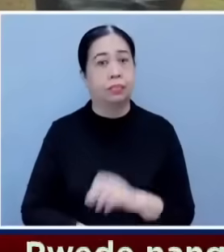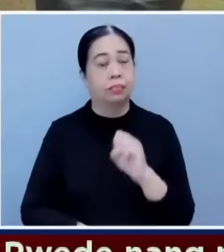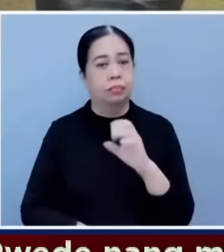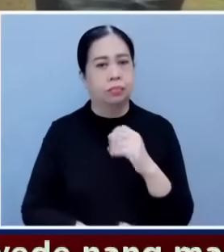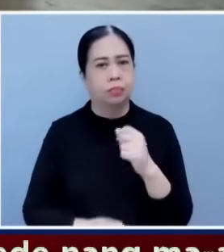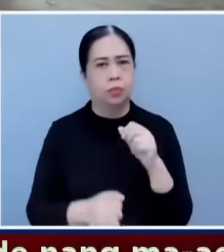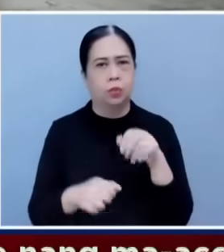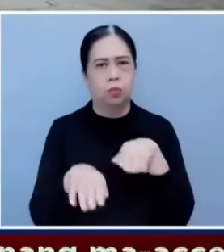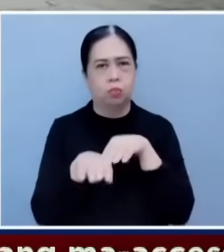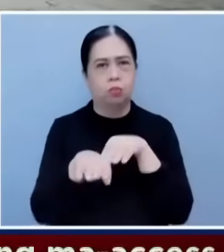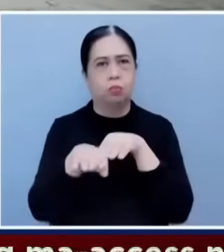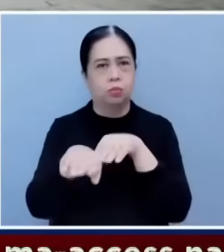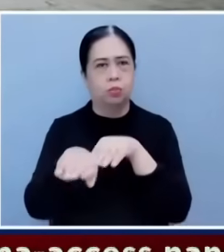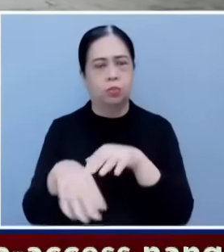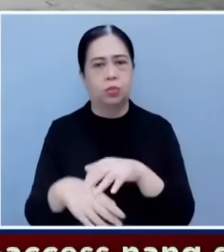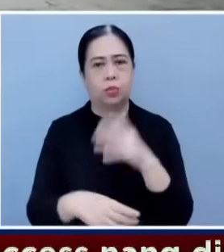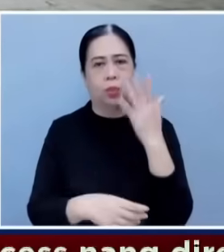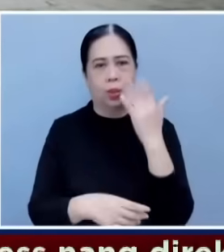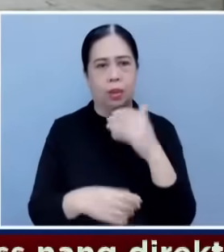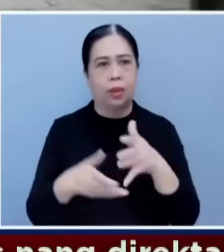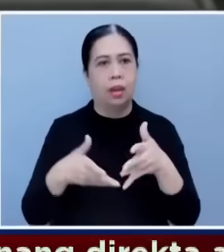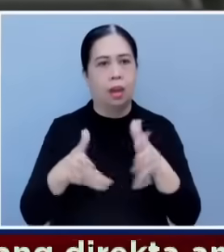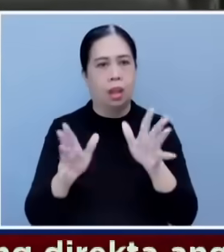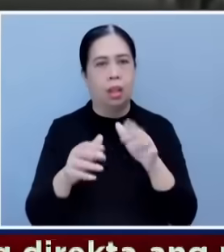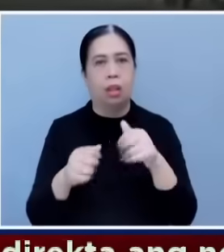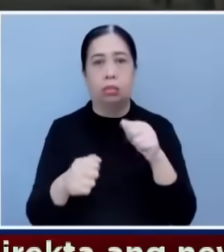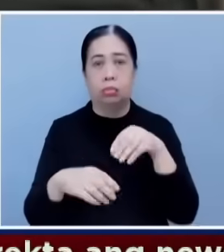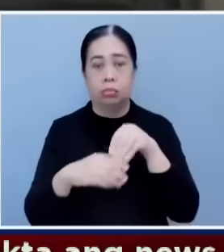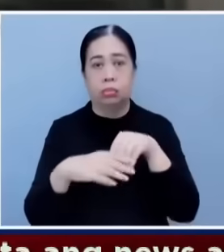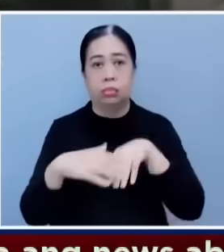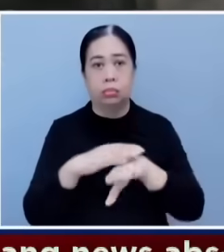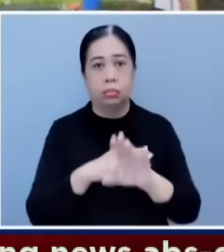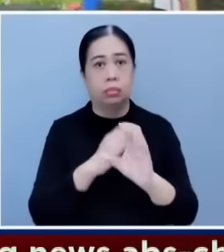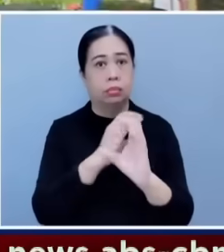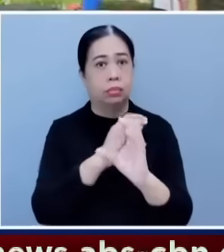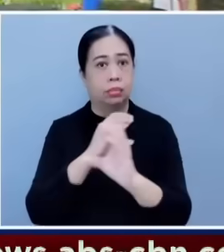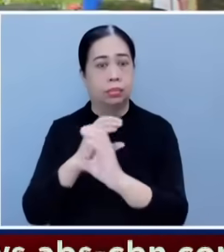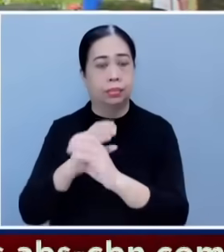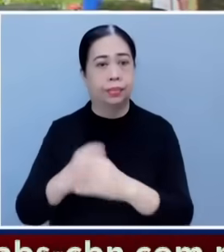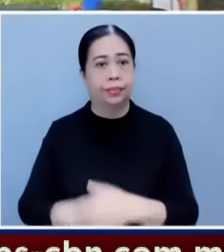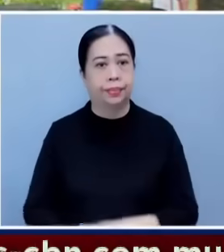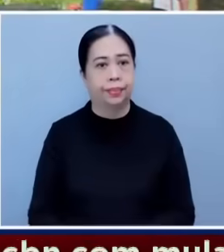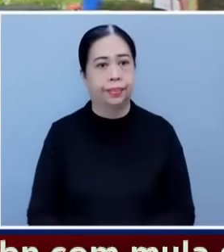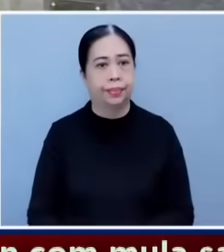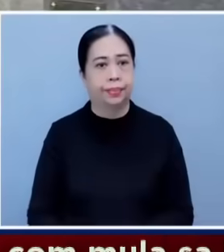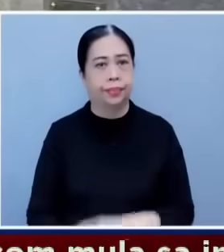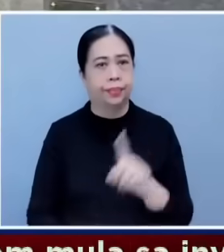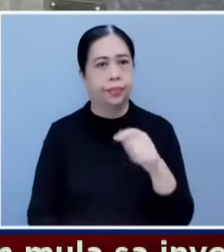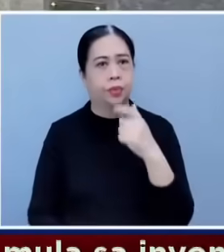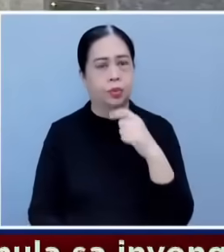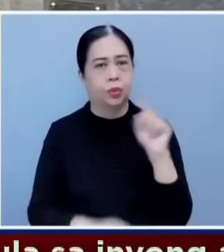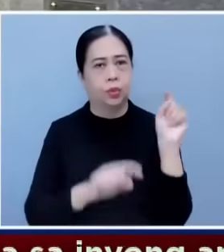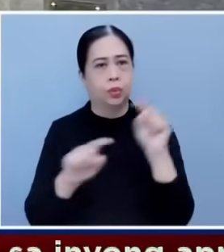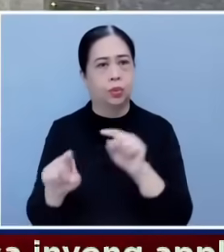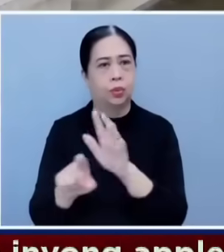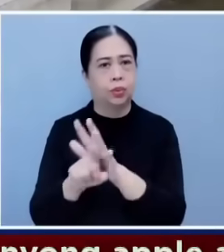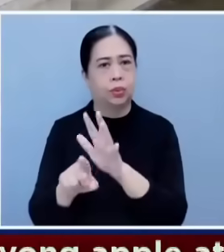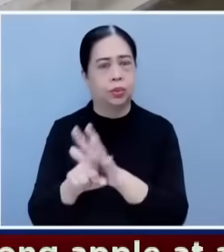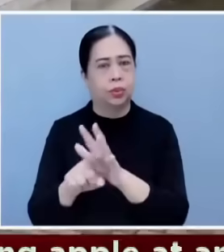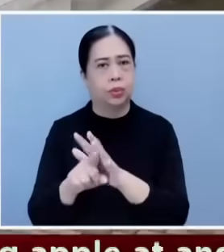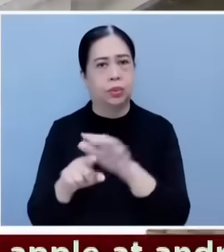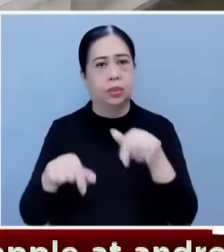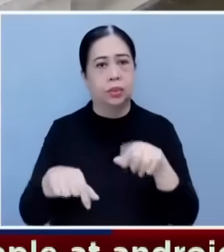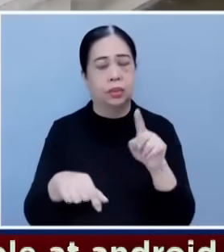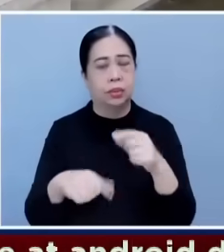ang traffic dahil pinapayagang makapasok sa loob ang mga sasakyan. Isa sa mga dinarayo sa Manila Memorial Park